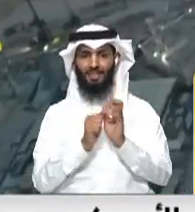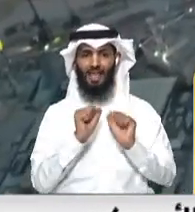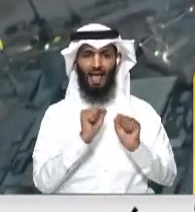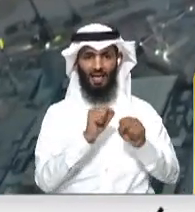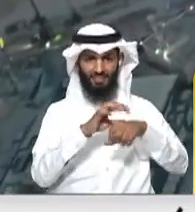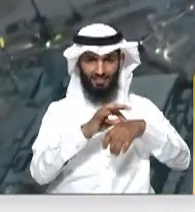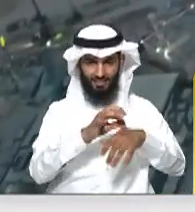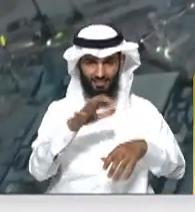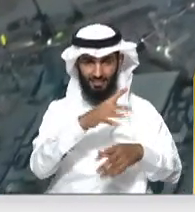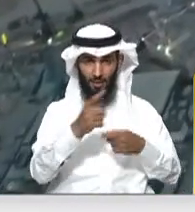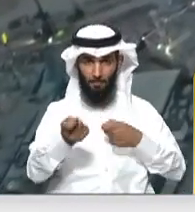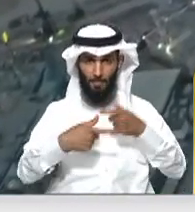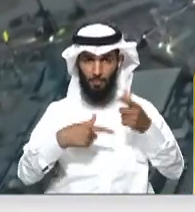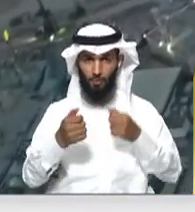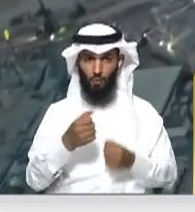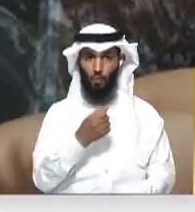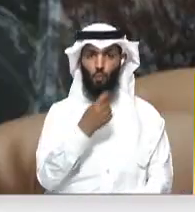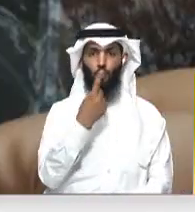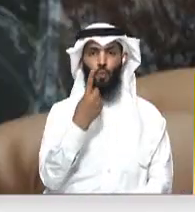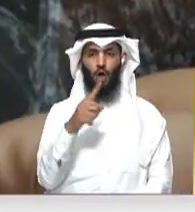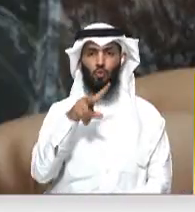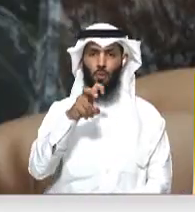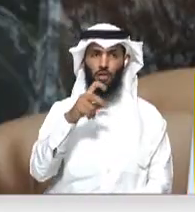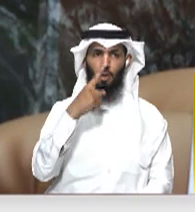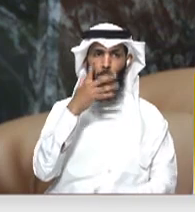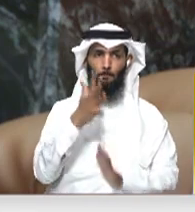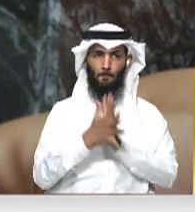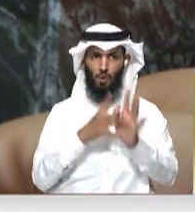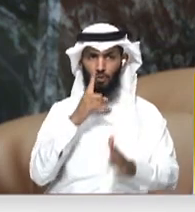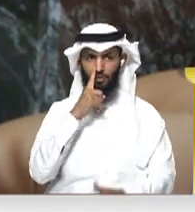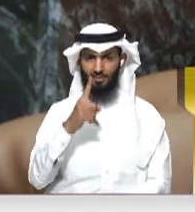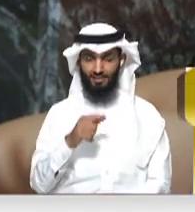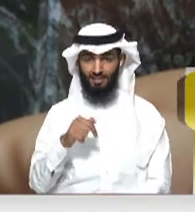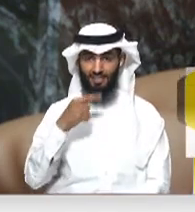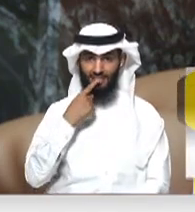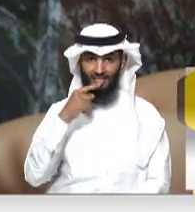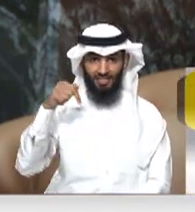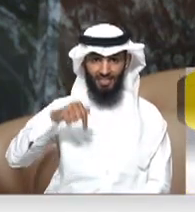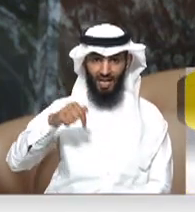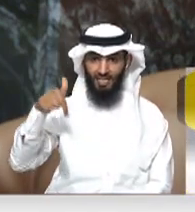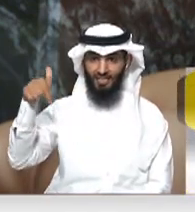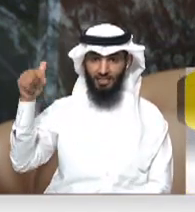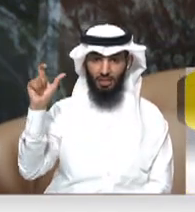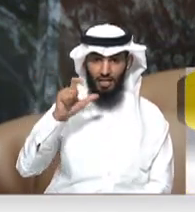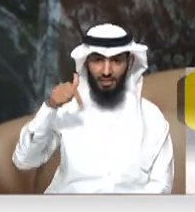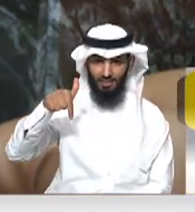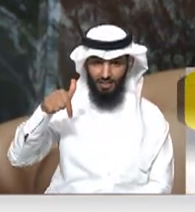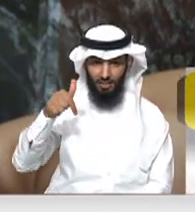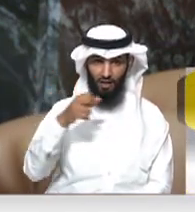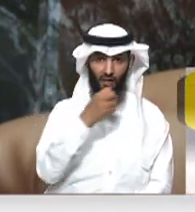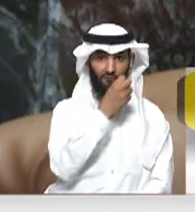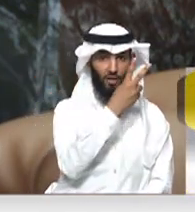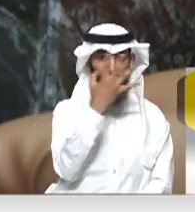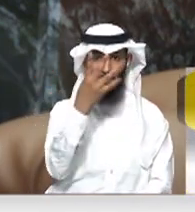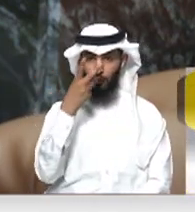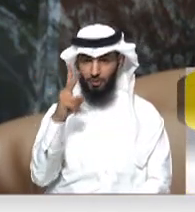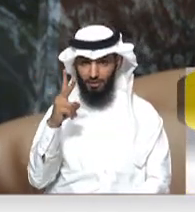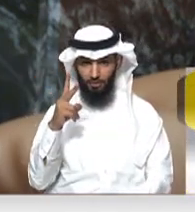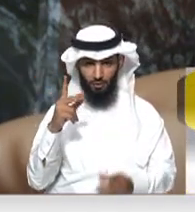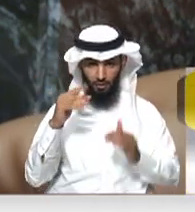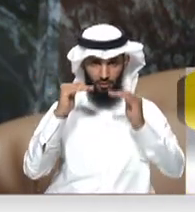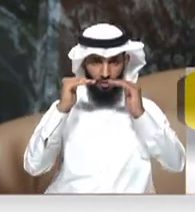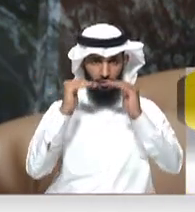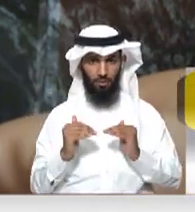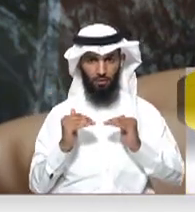ب 81 مليون دينار. بالنسبة حق يونيو 2024 هناك نزول في عدد القيمة المتداولة وقيمة الصفقات